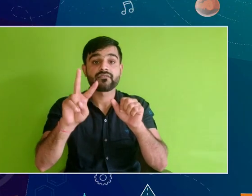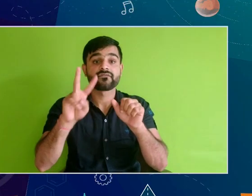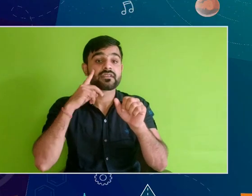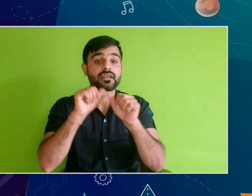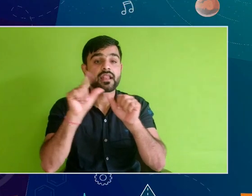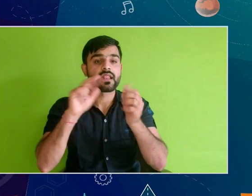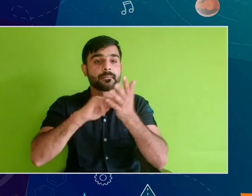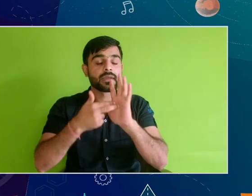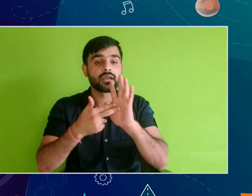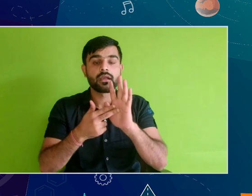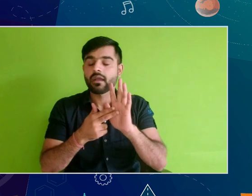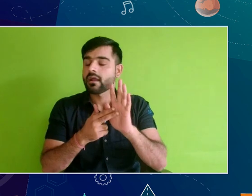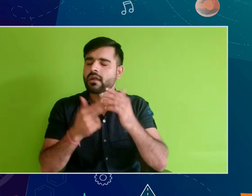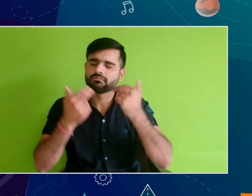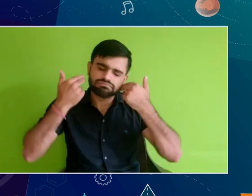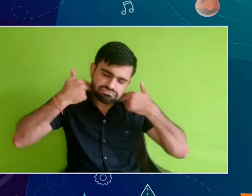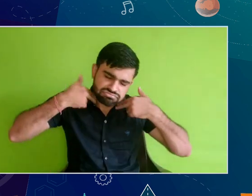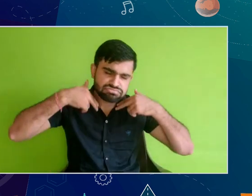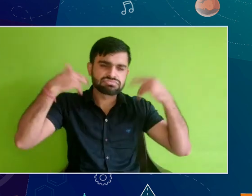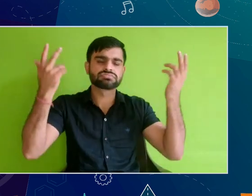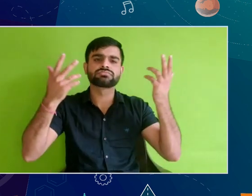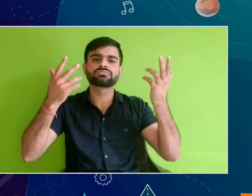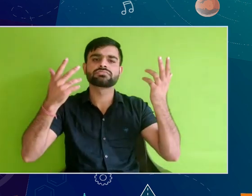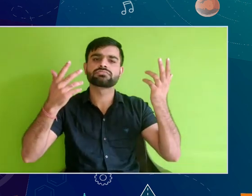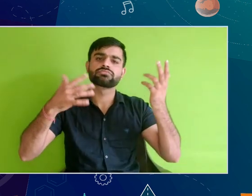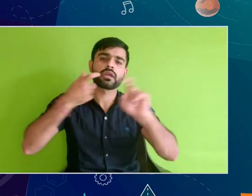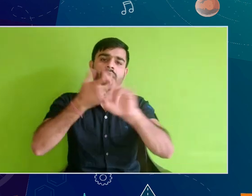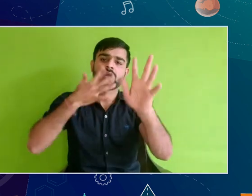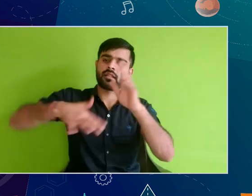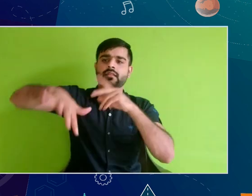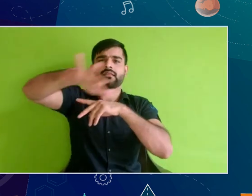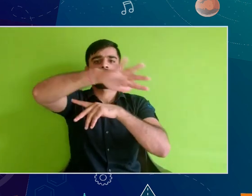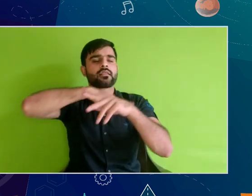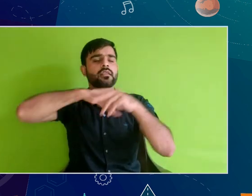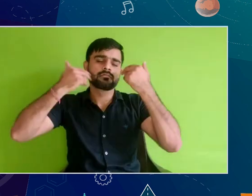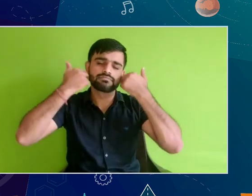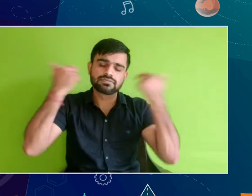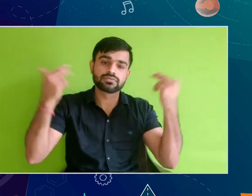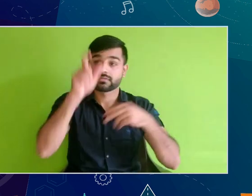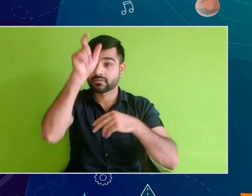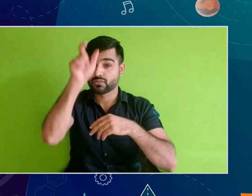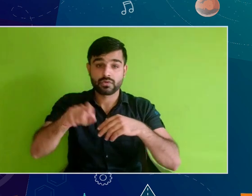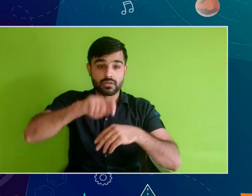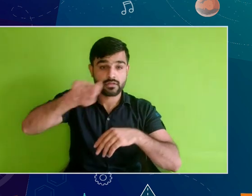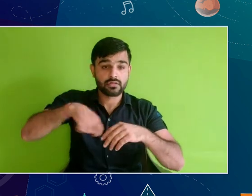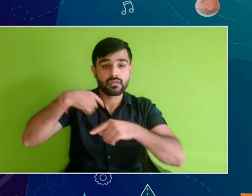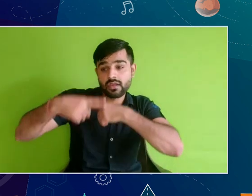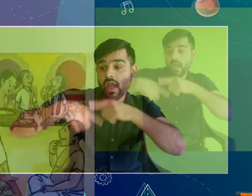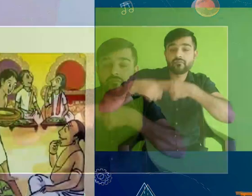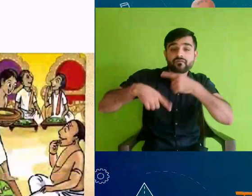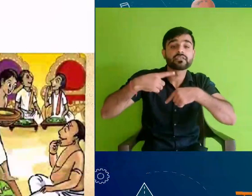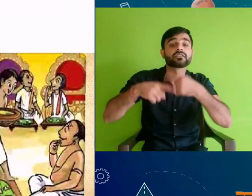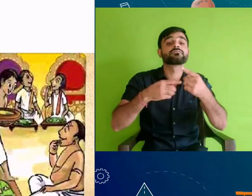बिकेम फेमस ऑल ओवर केरला एंड इज नाउ वन ऑफ द डिशेस इन ट्रेडिशनल केरला